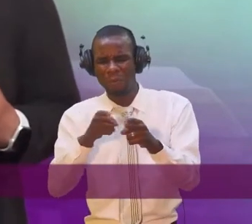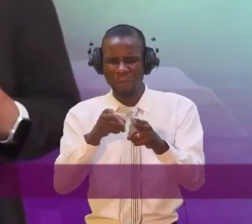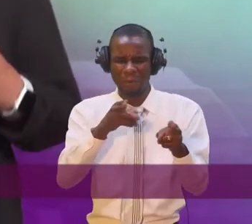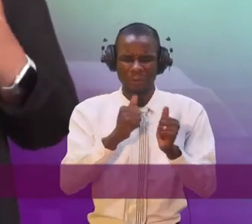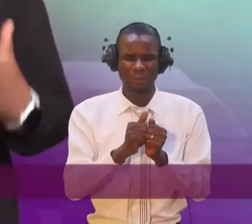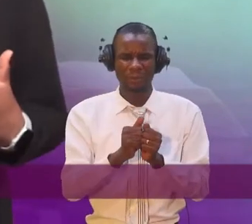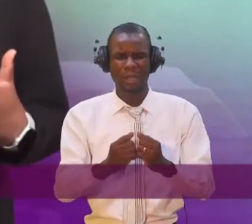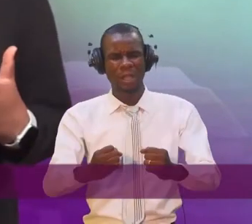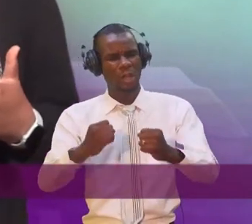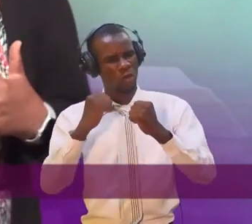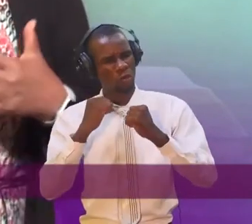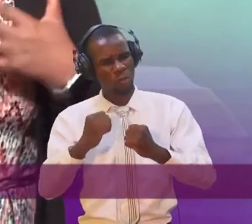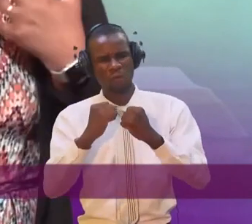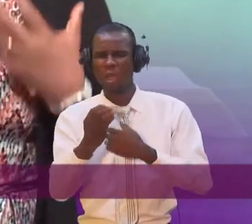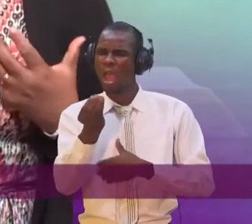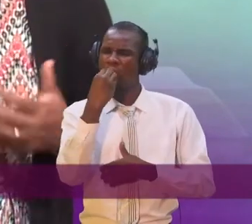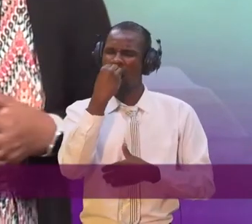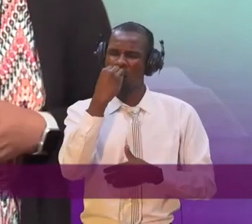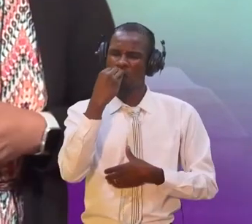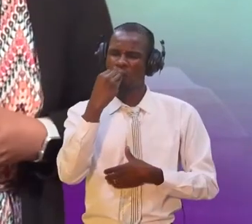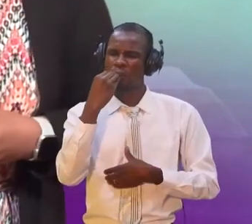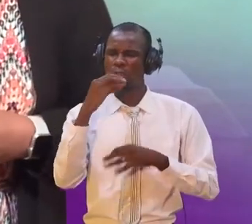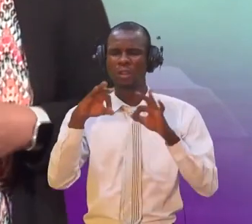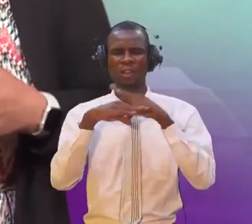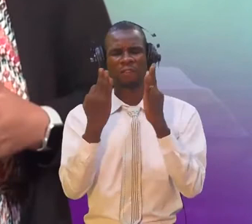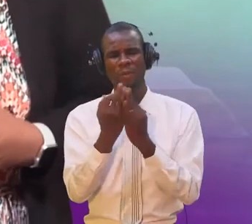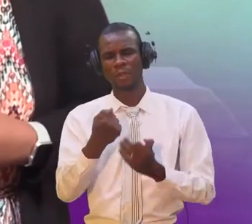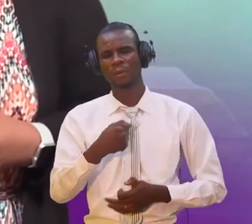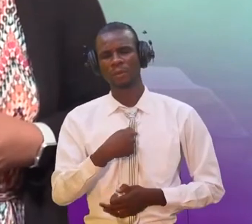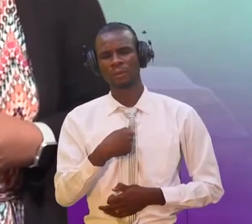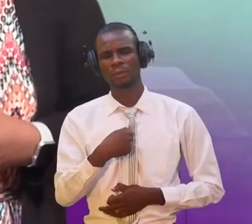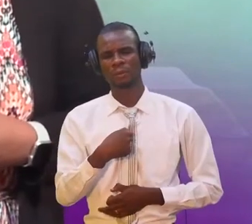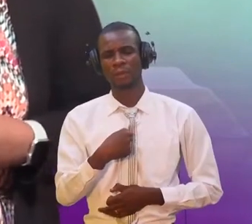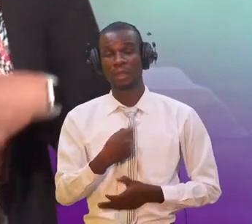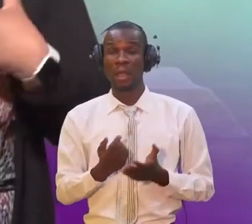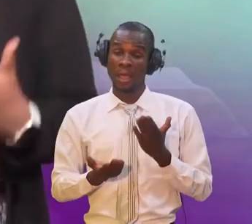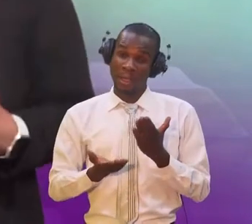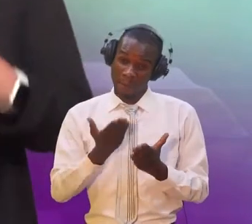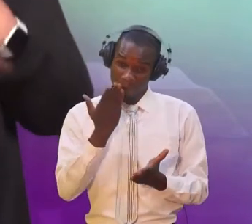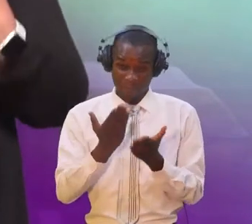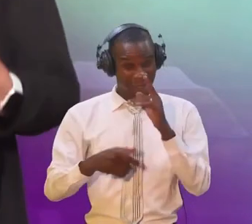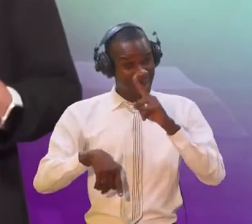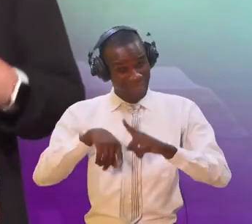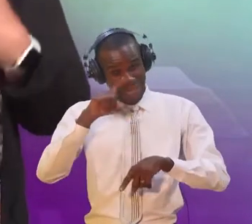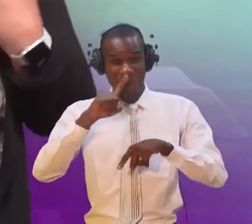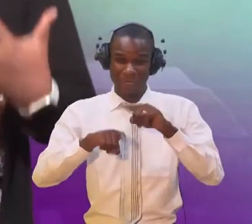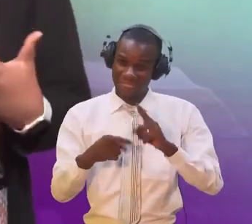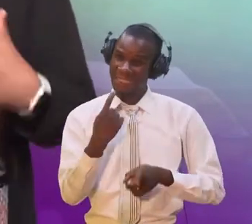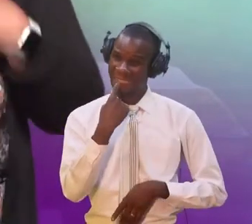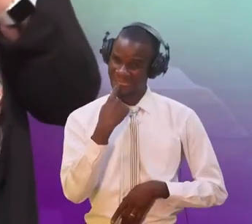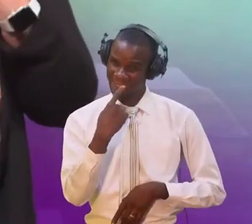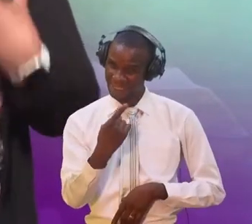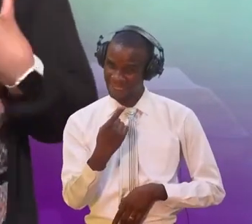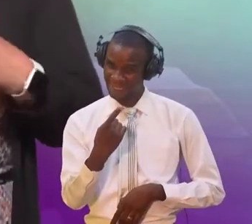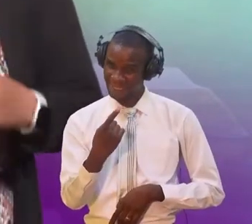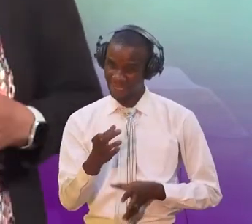au kukosa marafiki, pengine ni vita. Inawezekana pia kuwa kwamba mtu anapoteza uwezo ya kulisha